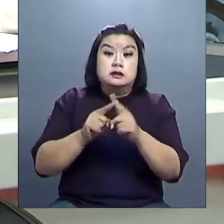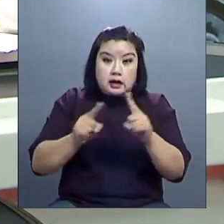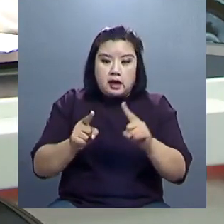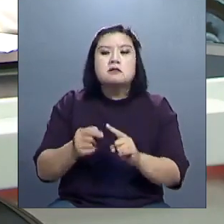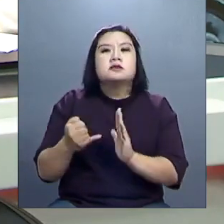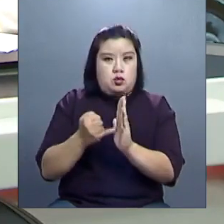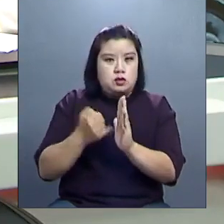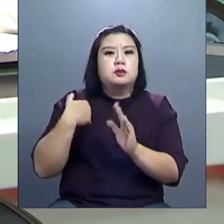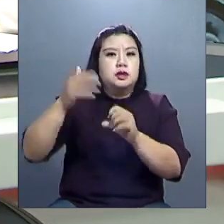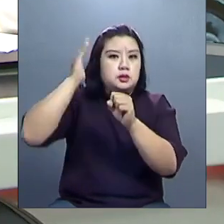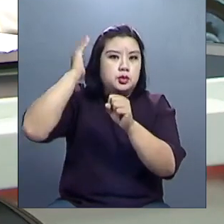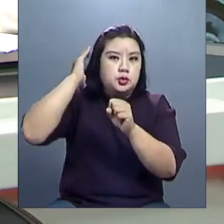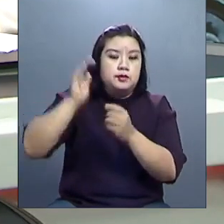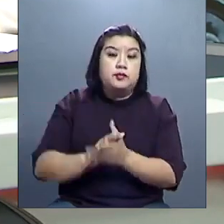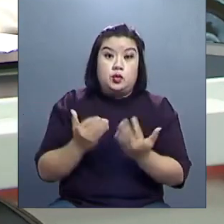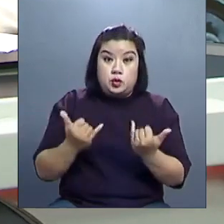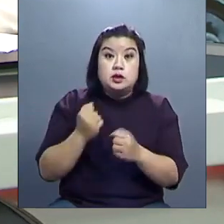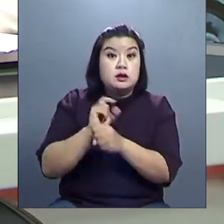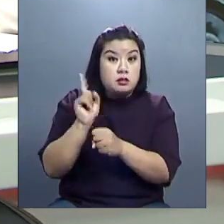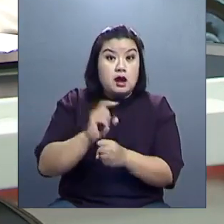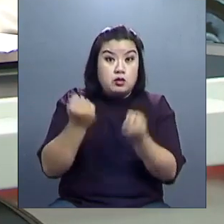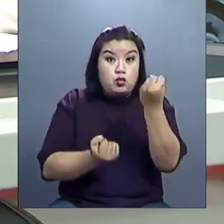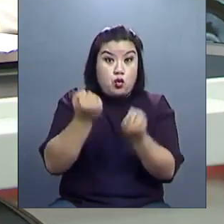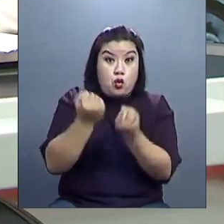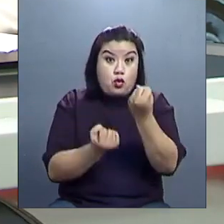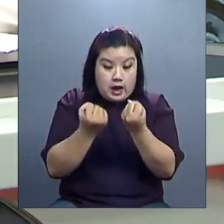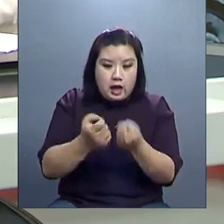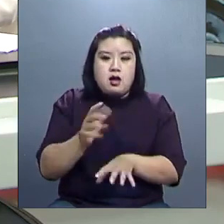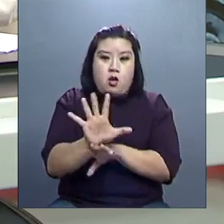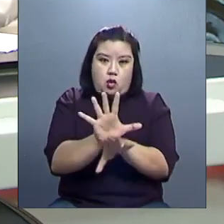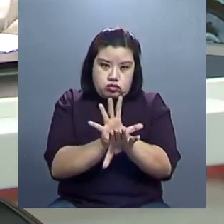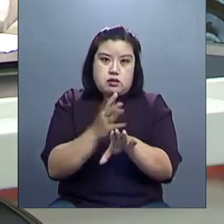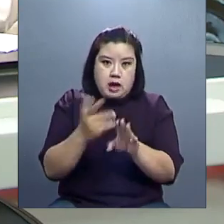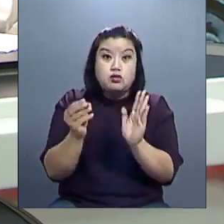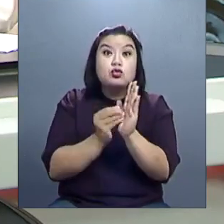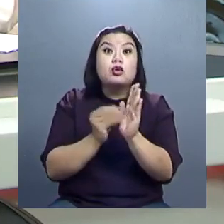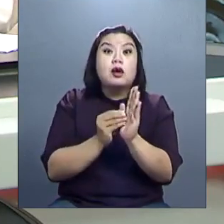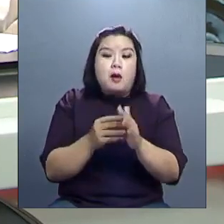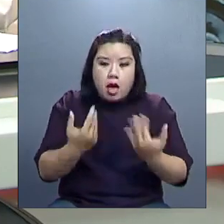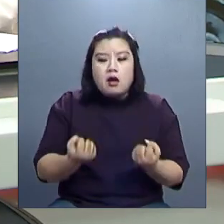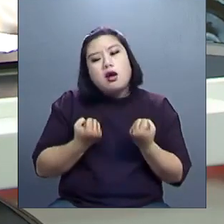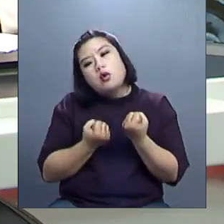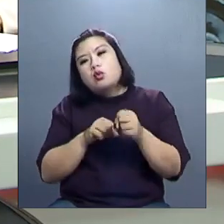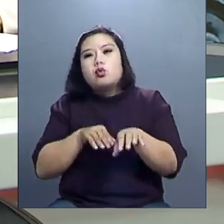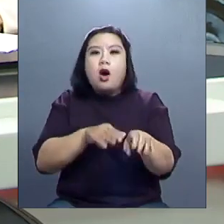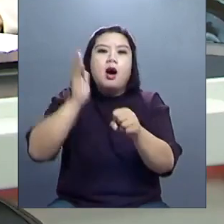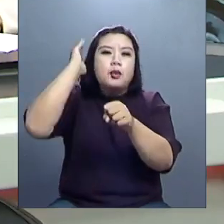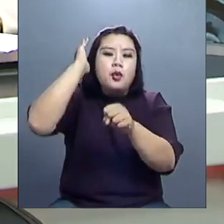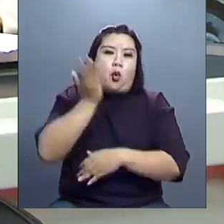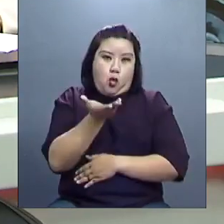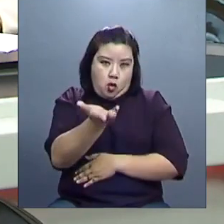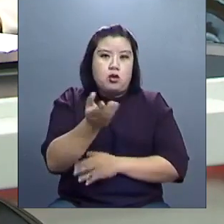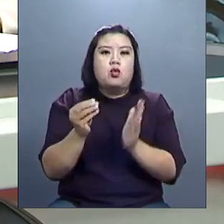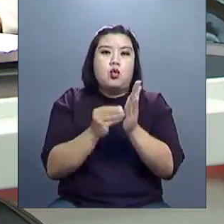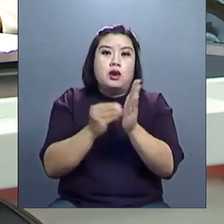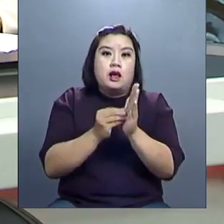คะก็ได้ปล่อยคาราวานรถหาเสียงในพื้นที่กรุงเทพมหานครขออาสาที่จะเปลี่ยนแปลงชีวิตของคนกรุงเทพให้ดีขึ้นด้วย